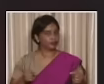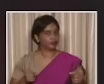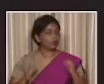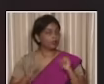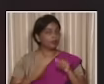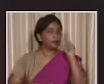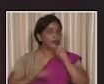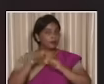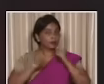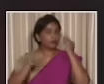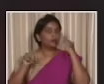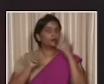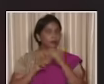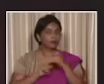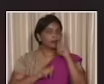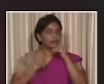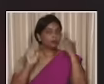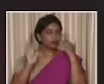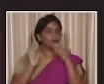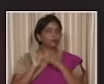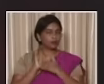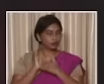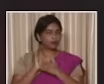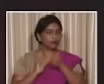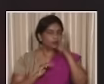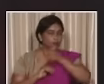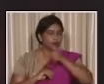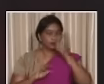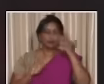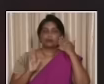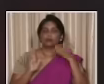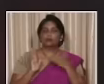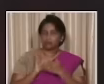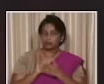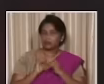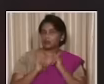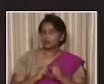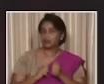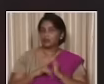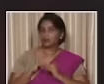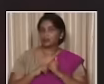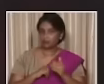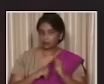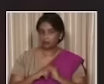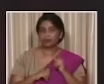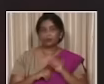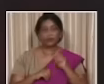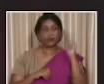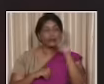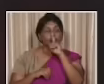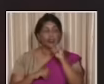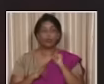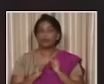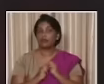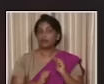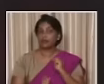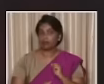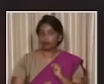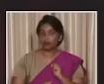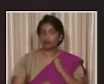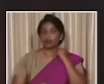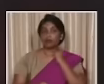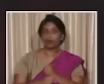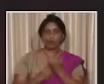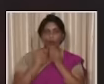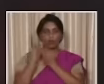මොකද ඖෂධ ශාස්ත්‍රයේ සෞඛ්‍ය ශාස්ත්‍රයේ සිදු වුණු හොරකම් සහ අක්‍රමිකතා නිසා. ඉස්සෙල්ලම කරේ මොකද්ද?